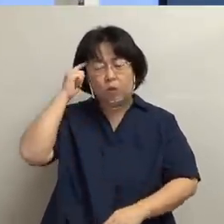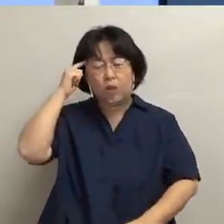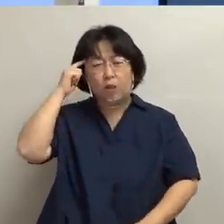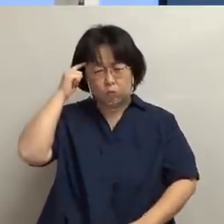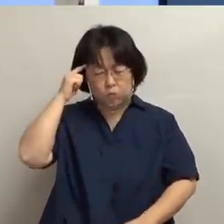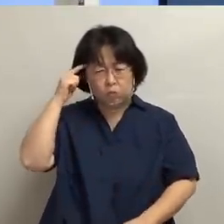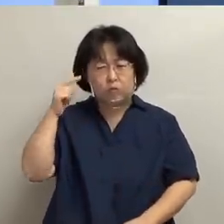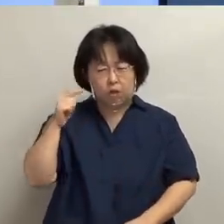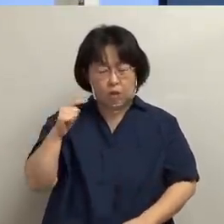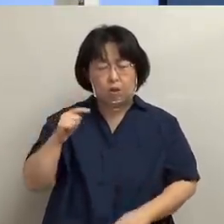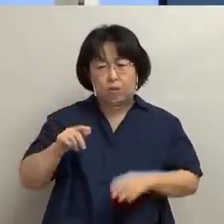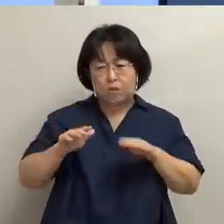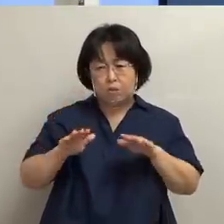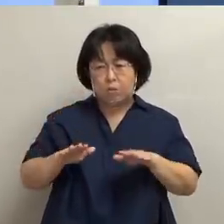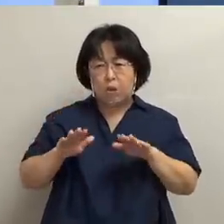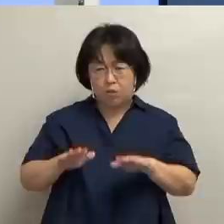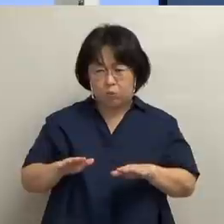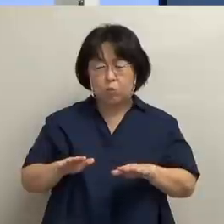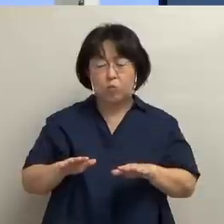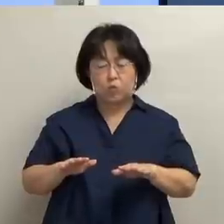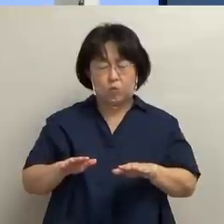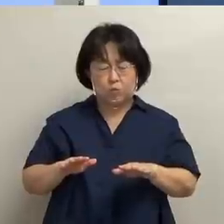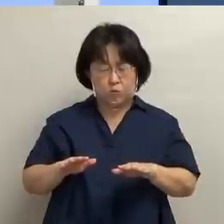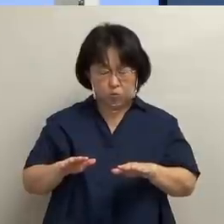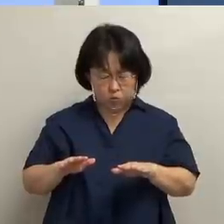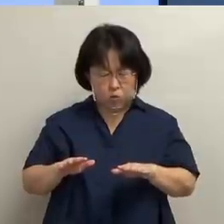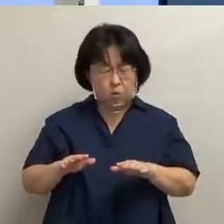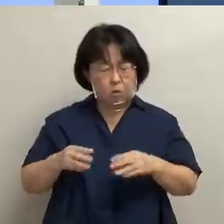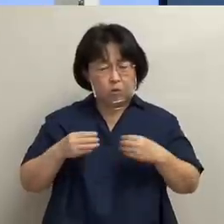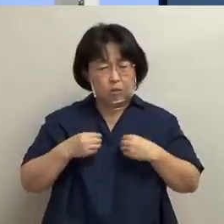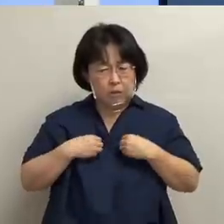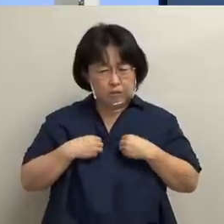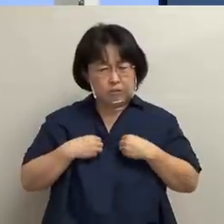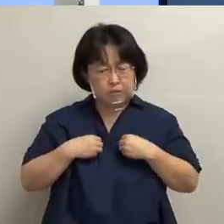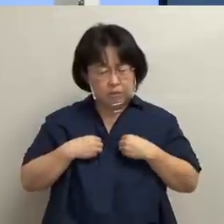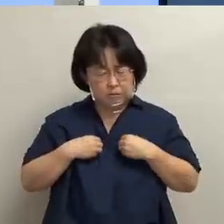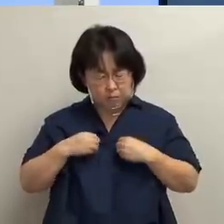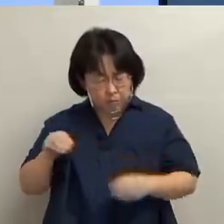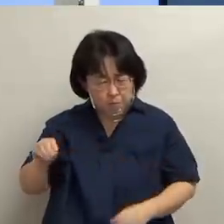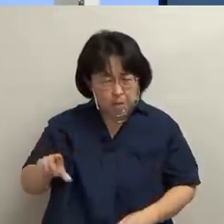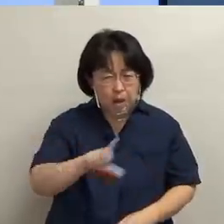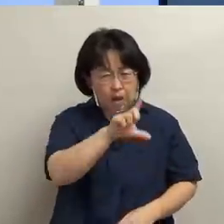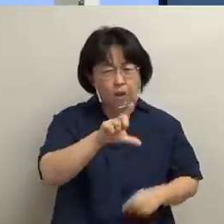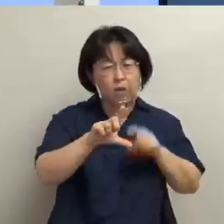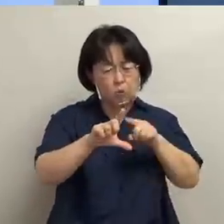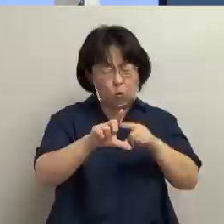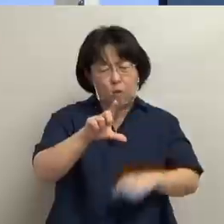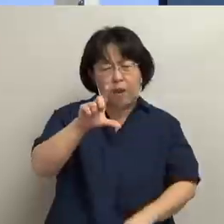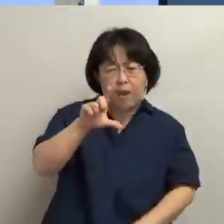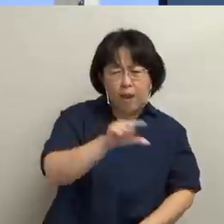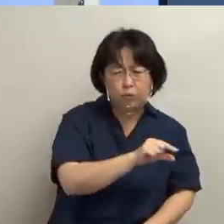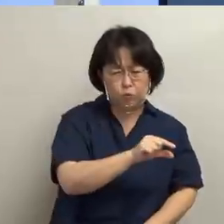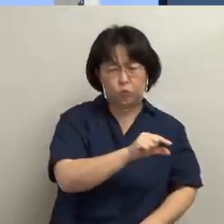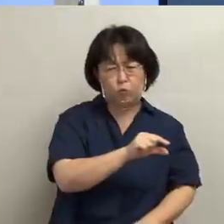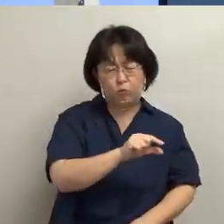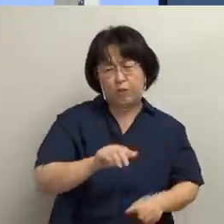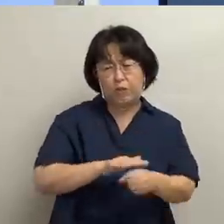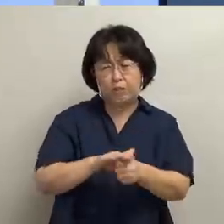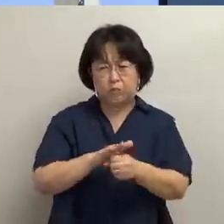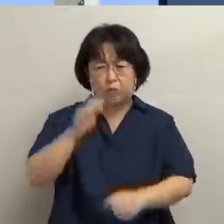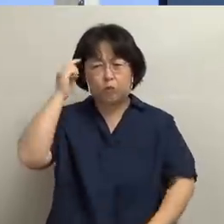今のいまだかつてない感染拡大を抑える変えられるかどうかが大きなカギになってくると思い